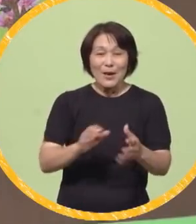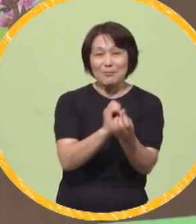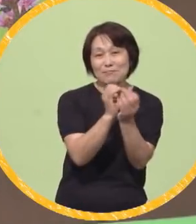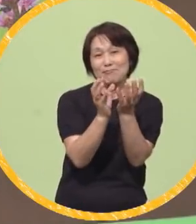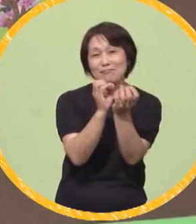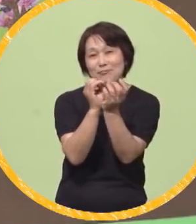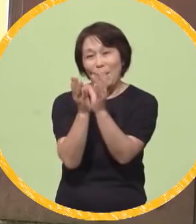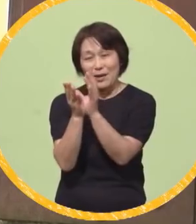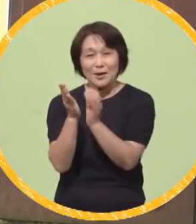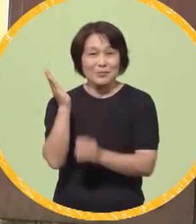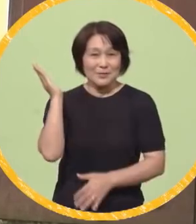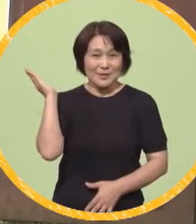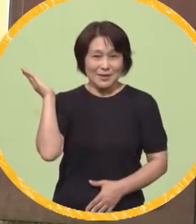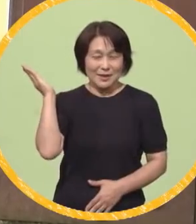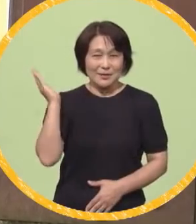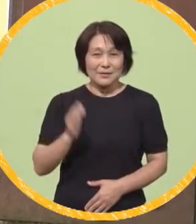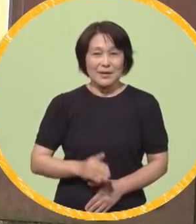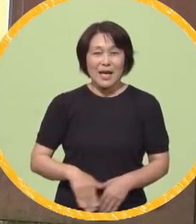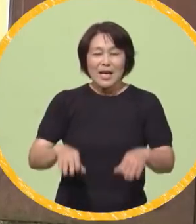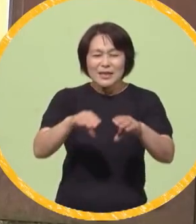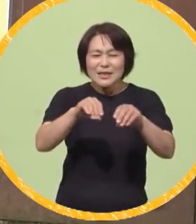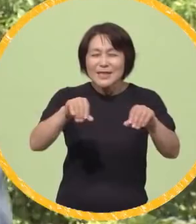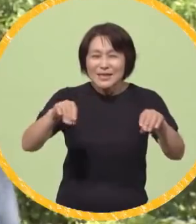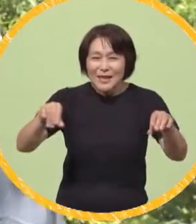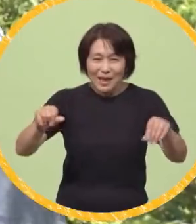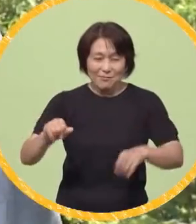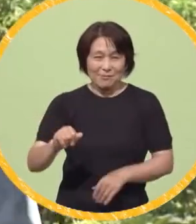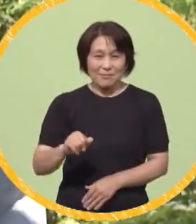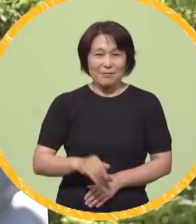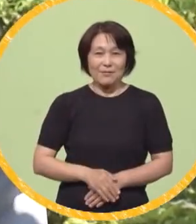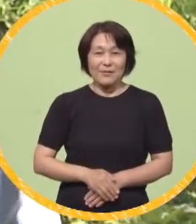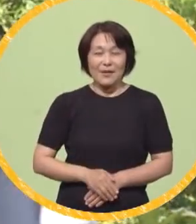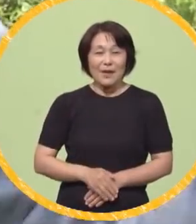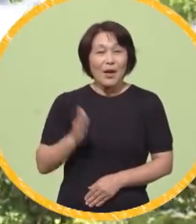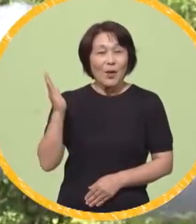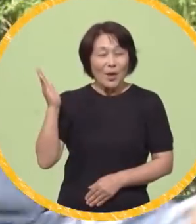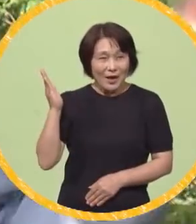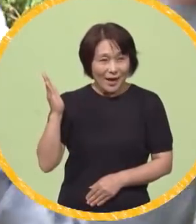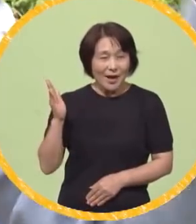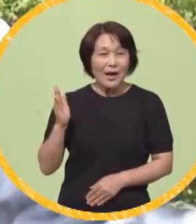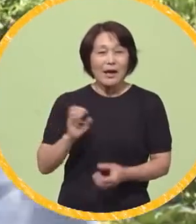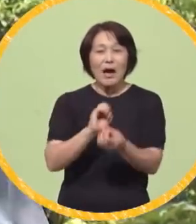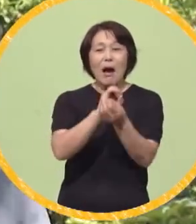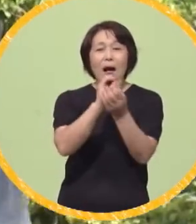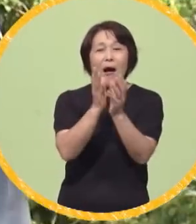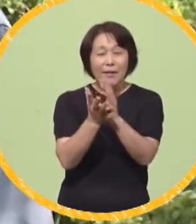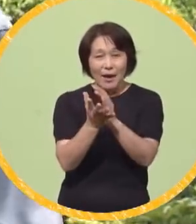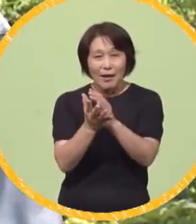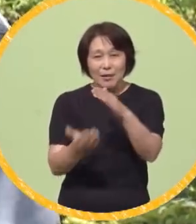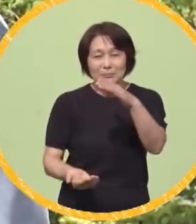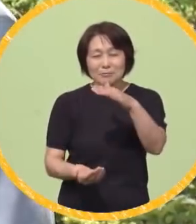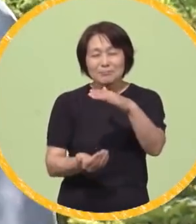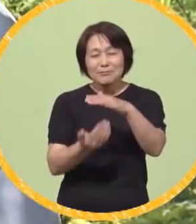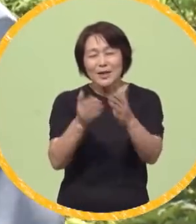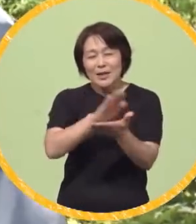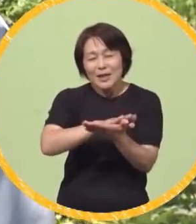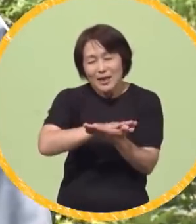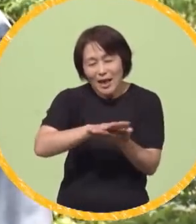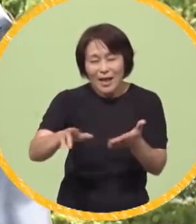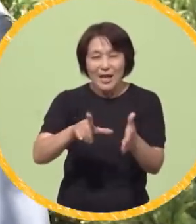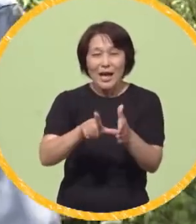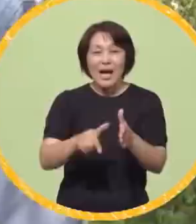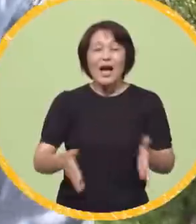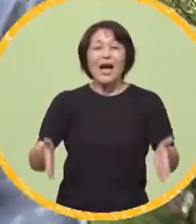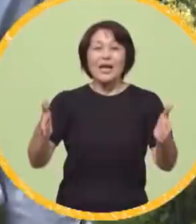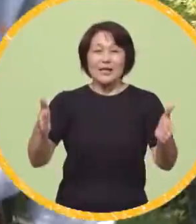ですか？ そうですね、はい、そうです。湿気、この辺が一番この湿生花園の活気のある時期ということになります。